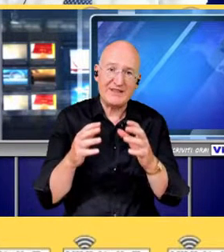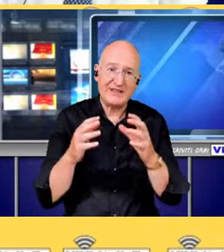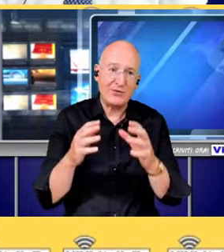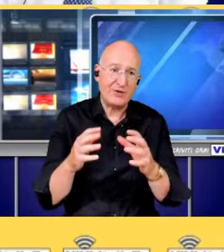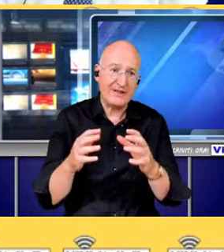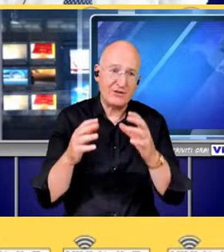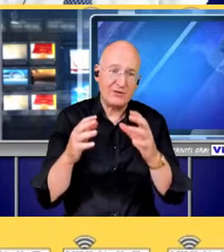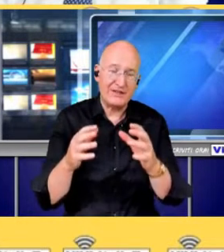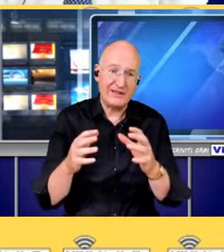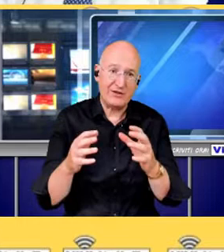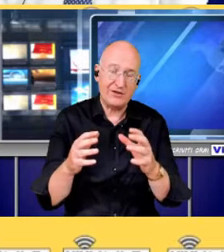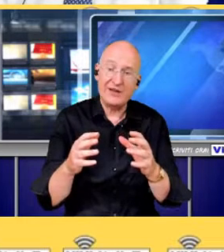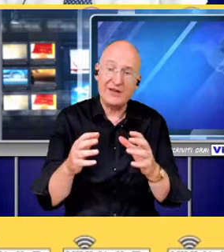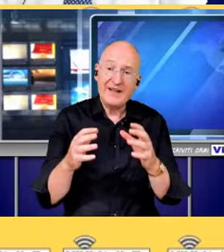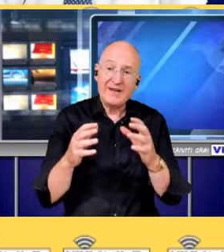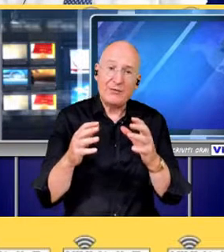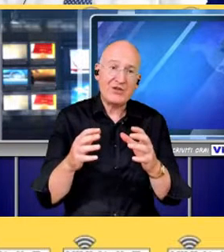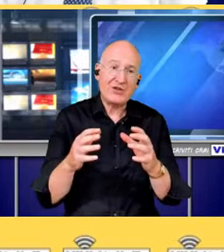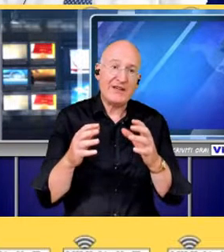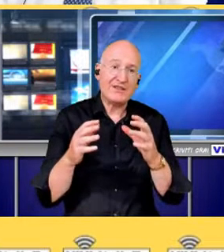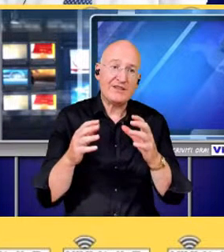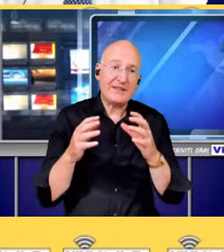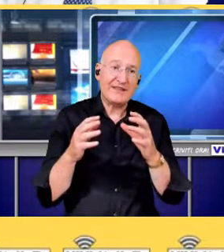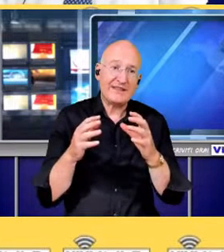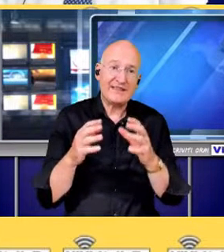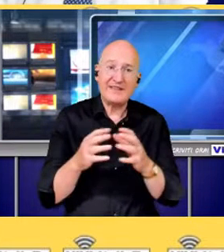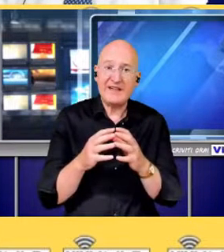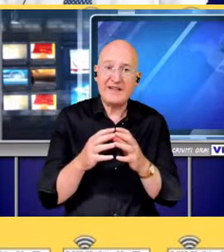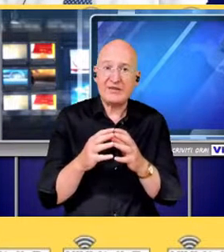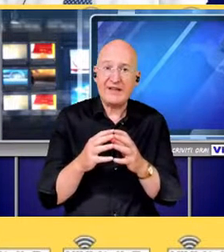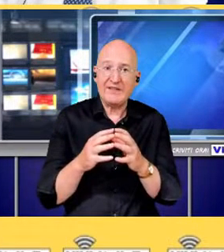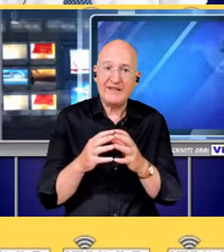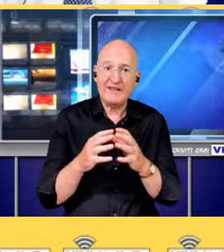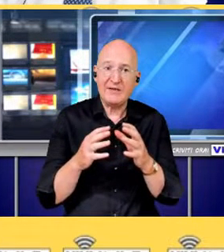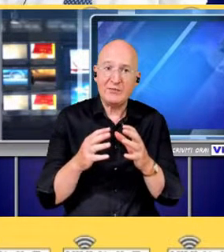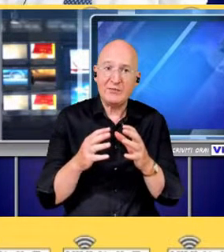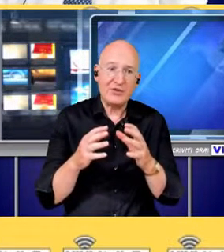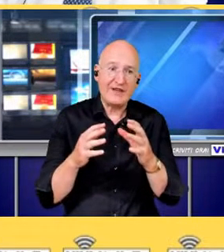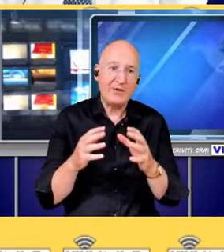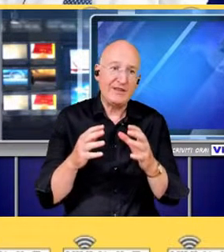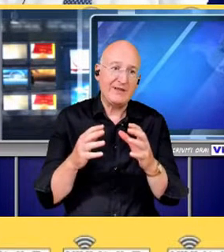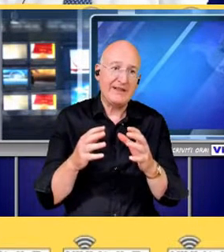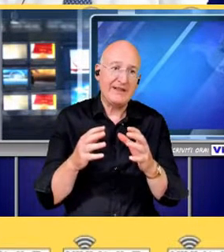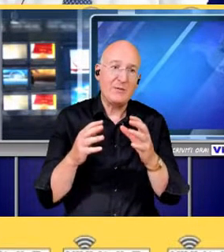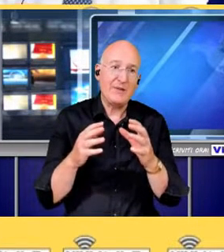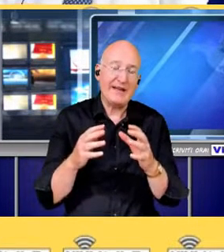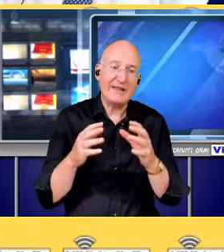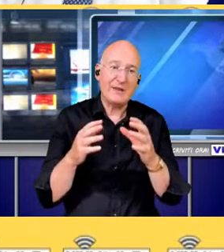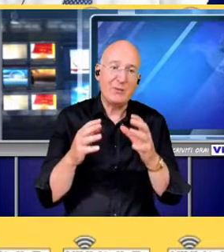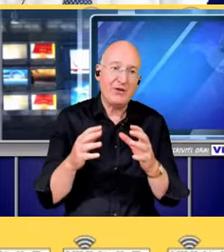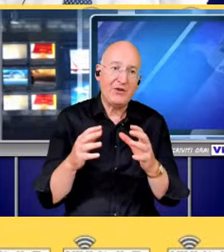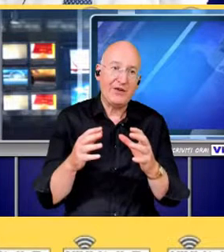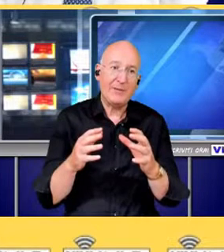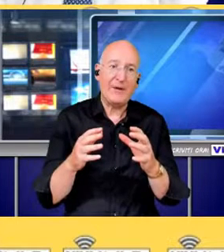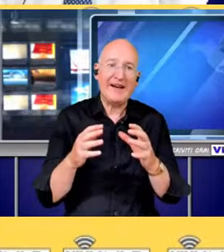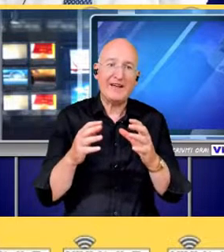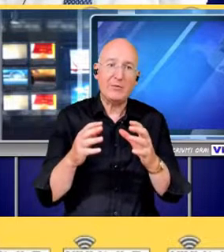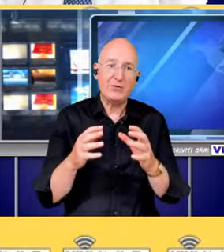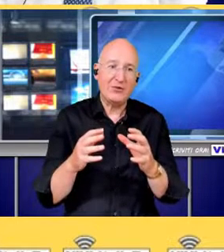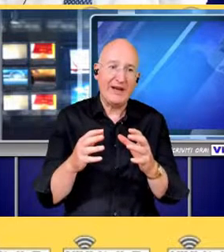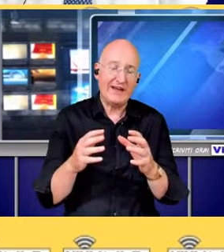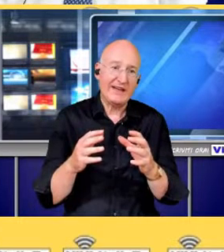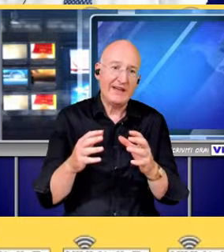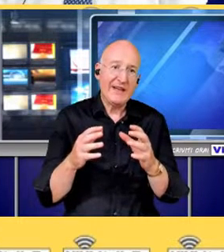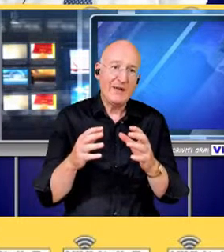punto di vista di sicurezza sul territorio. Forse la strategia da portare avanti nel futuro sarà quella di fare impianti più piccoli,